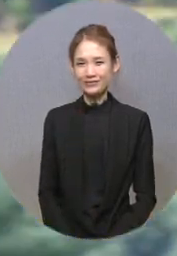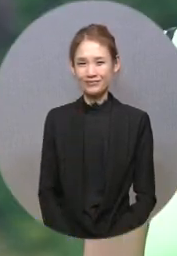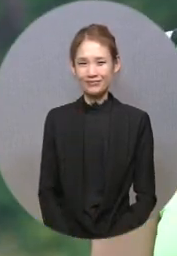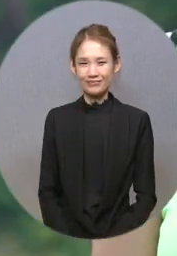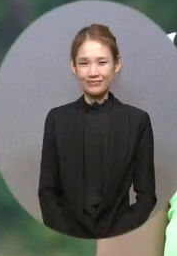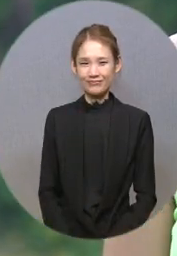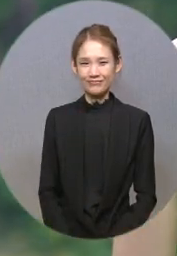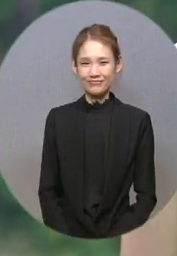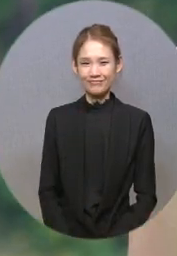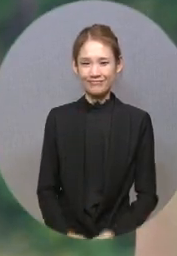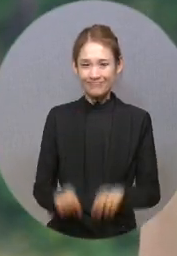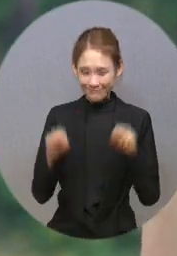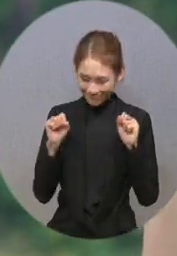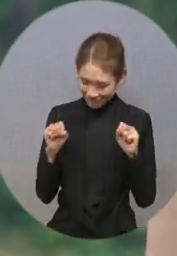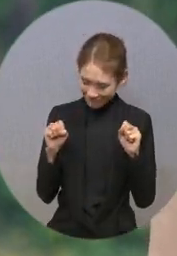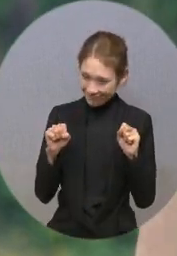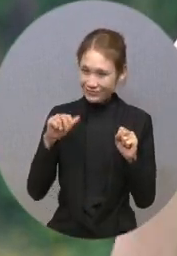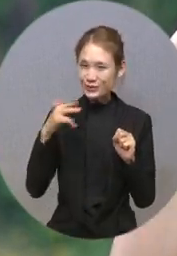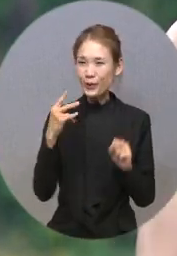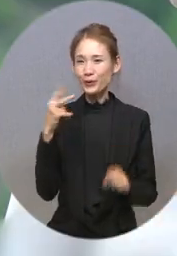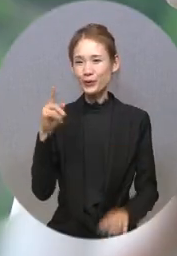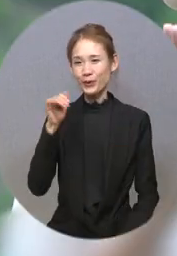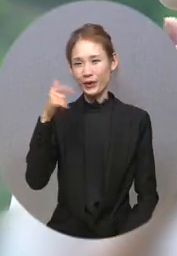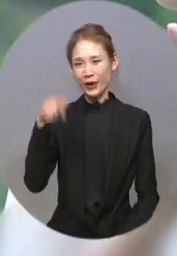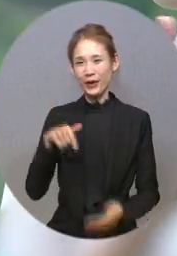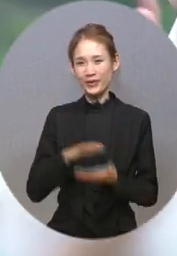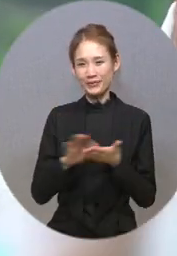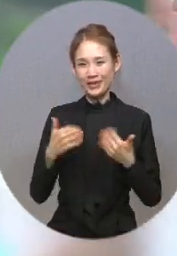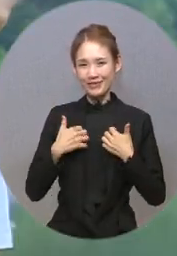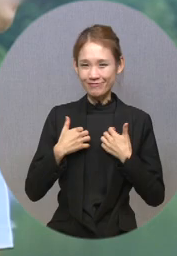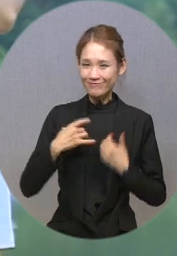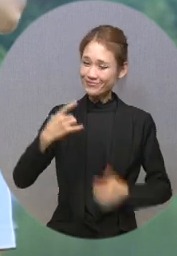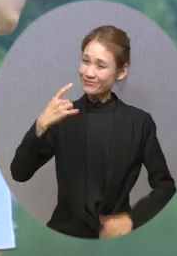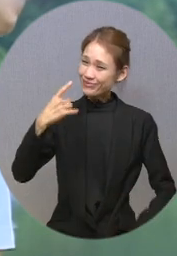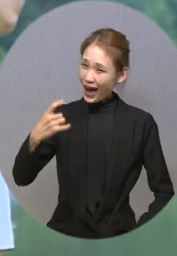오케이, 오빠. 안녕하세요, 조동현입니다. 반갑습니다. 네. 멋있어!